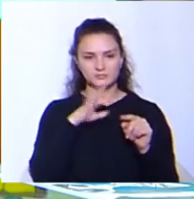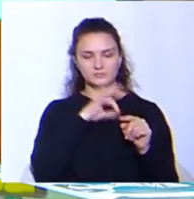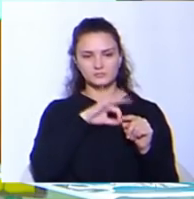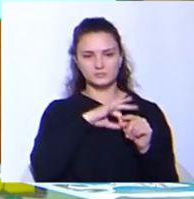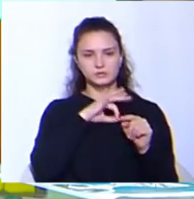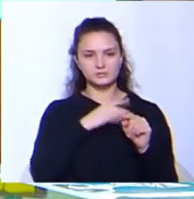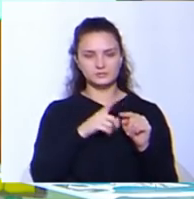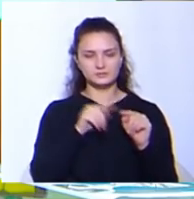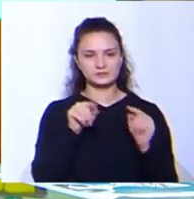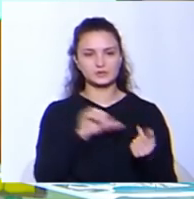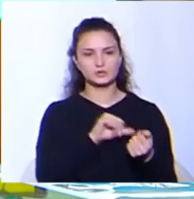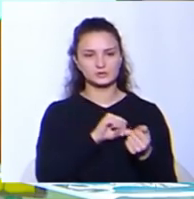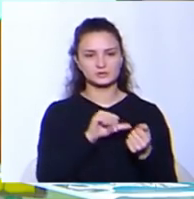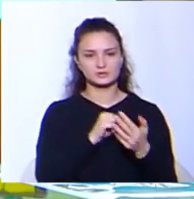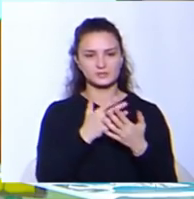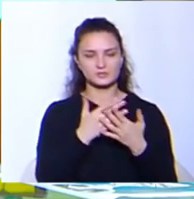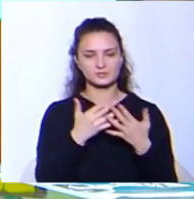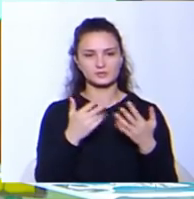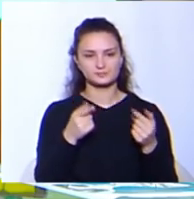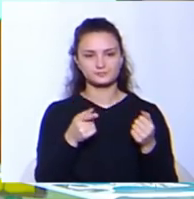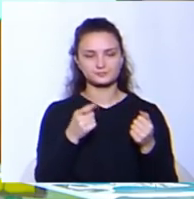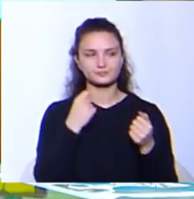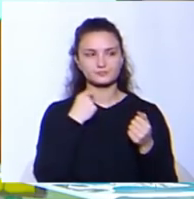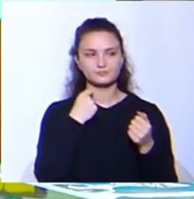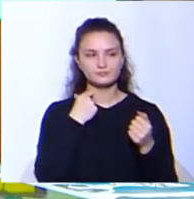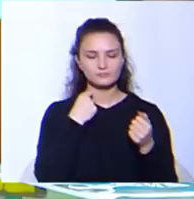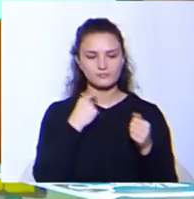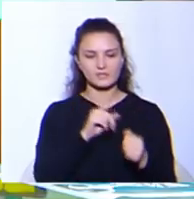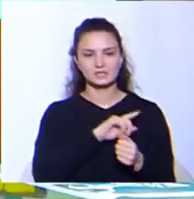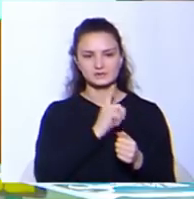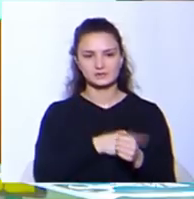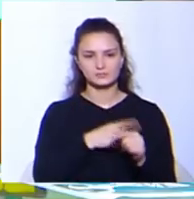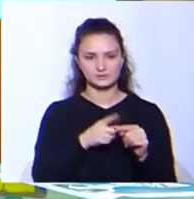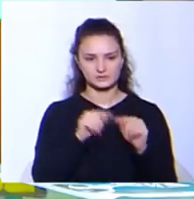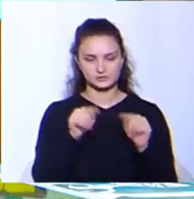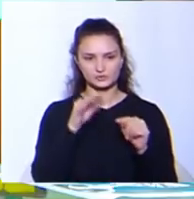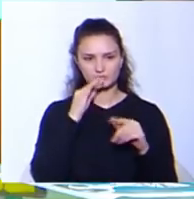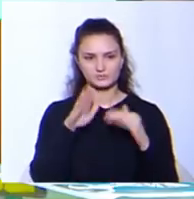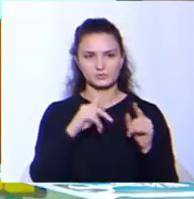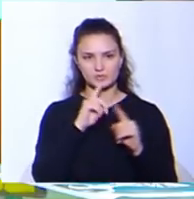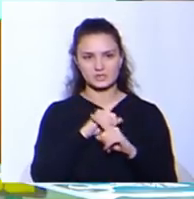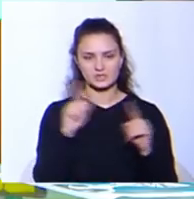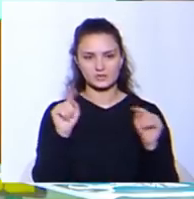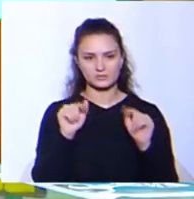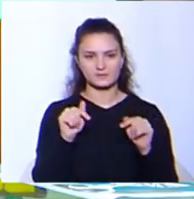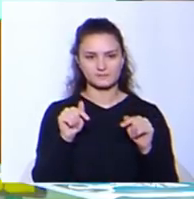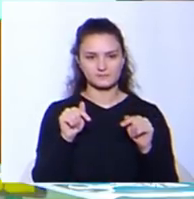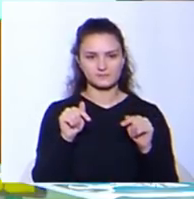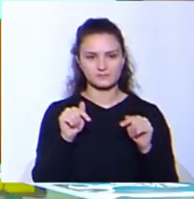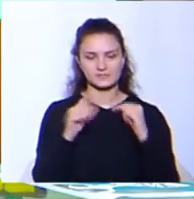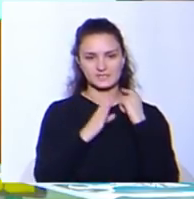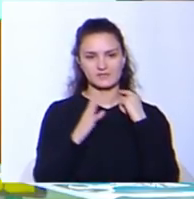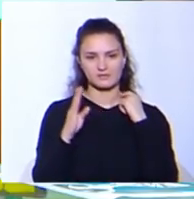გამოყენებული ესა თუ ისა ნარკოტიკული ნივთიერება, ალკოჰოლით გაძლიერებული ეს ეფექტი და შემდეგ უცნაური